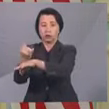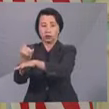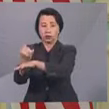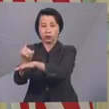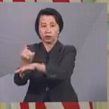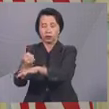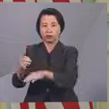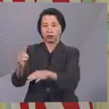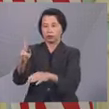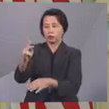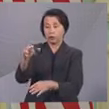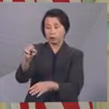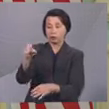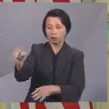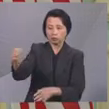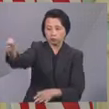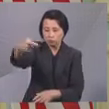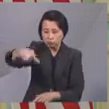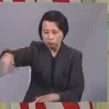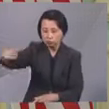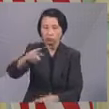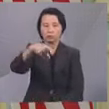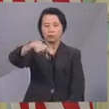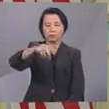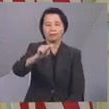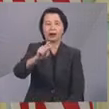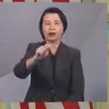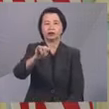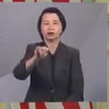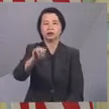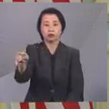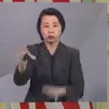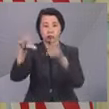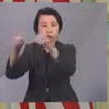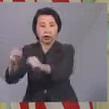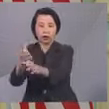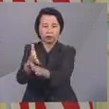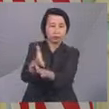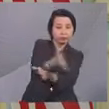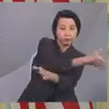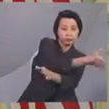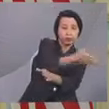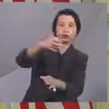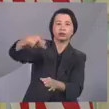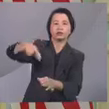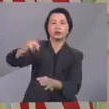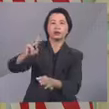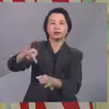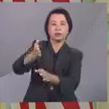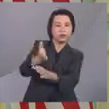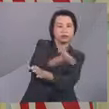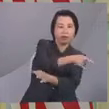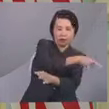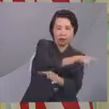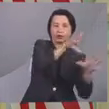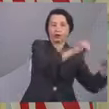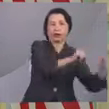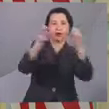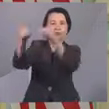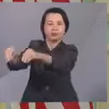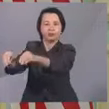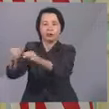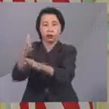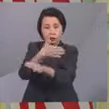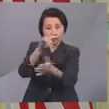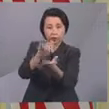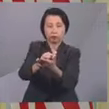Kes itu melibatkan parti yang ditangkap sebelum PKP. Sebelum PKP, ya. Dan selepas itu,